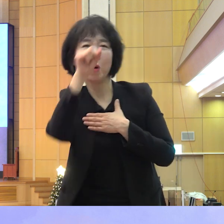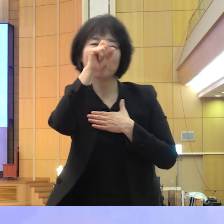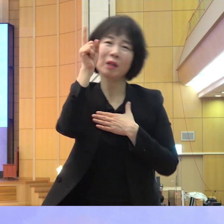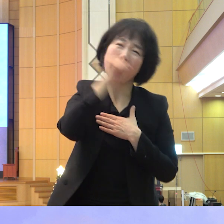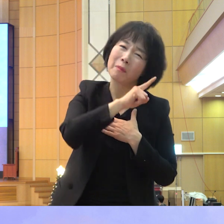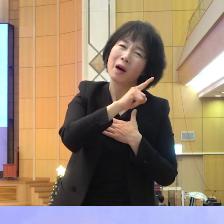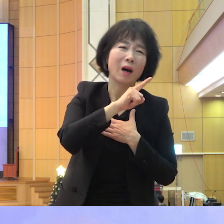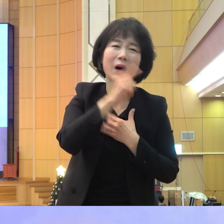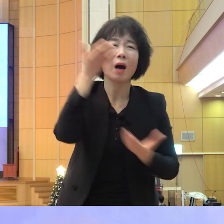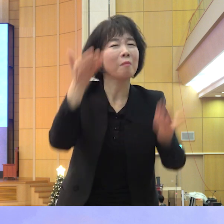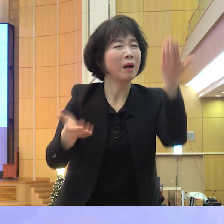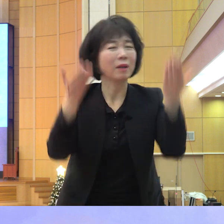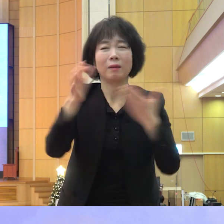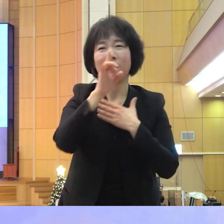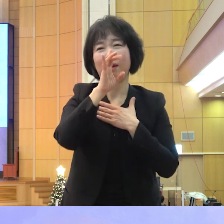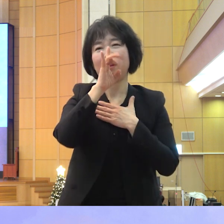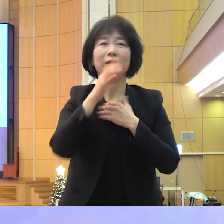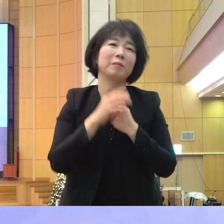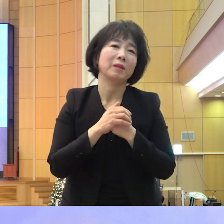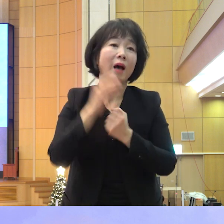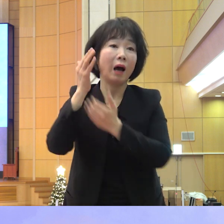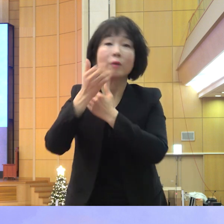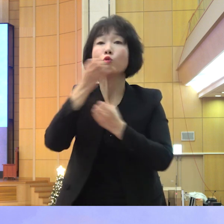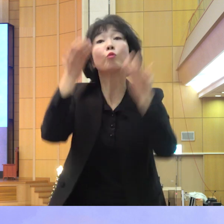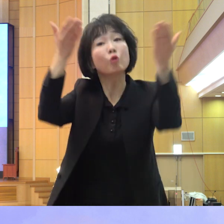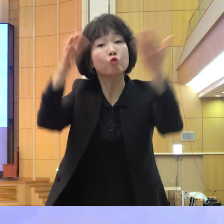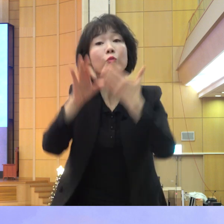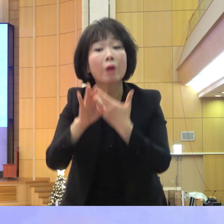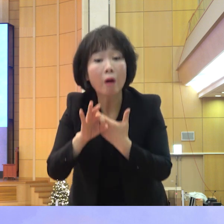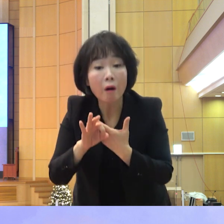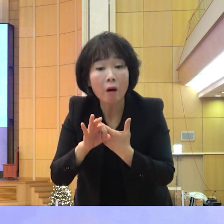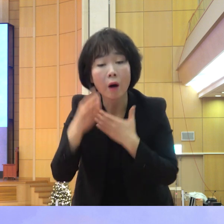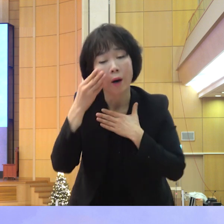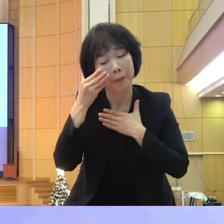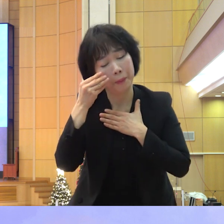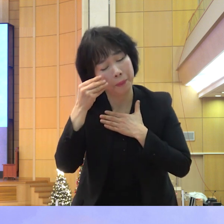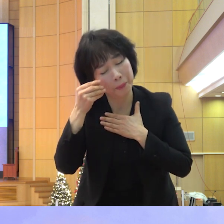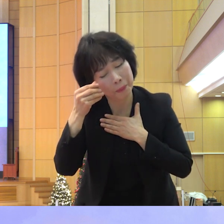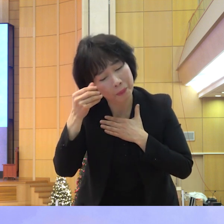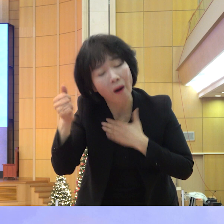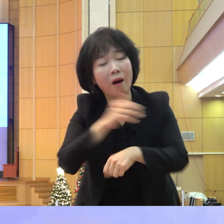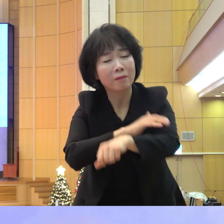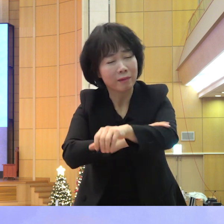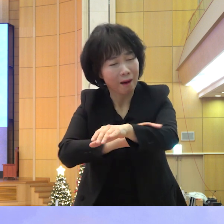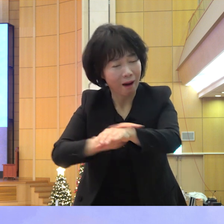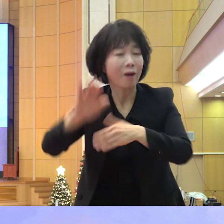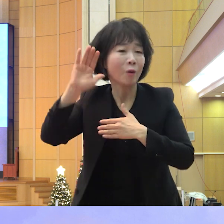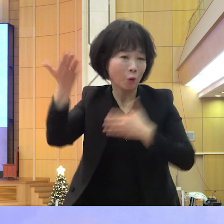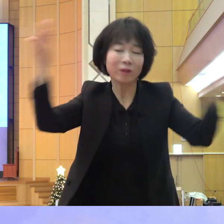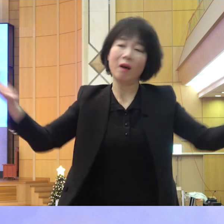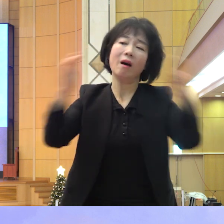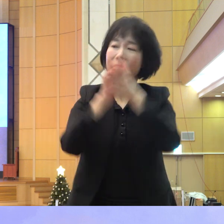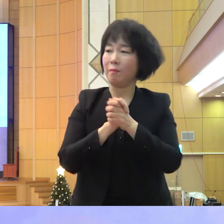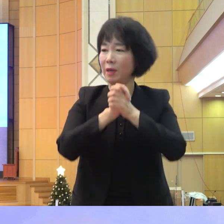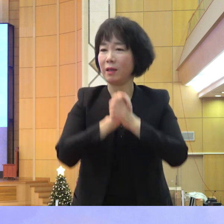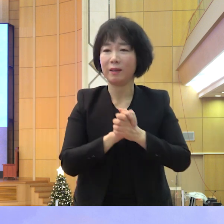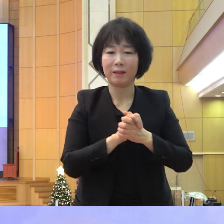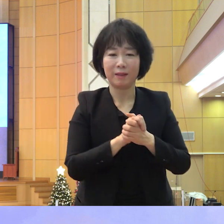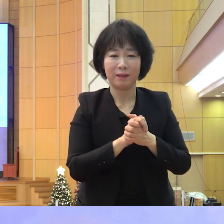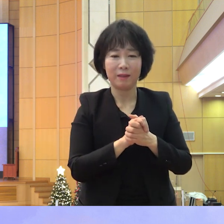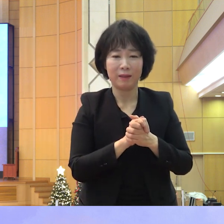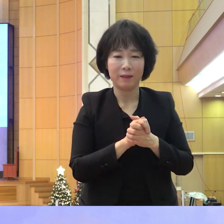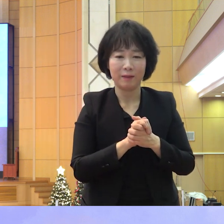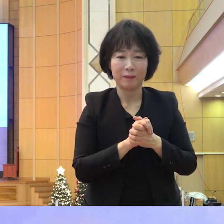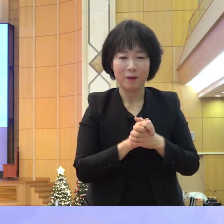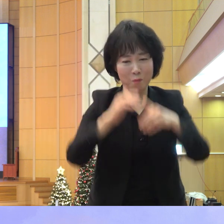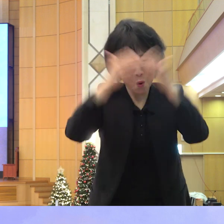것처럼 보이는지 모르지만, 하나님이 축복해 주시면은 그냥 내가 하는 직업도 하나님 복 주시면 좋은 직업 되는 거야. 그리고 어느